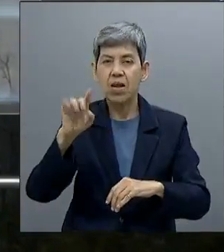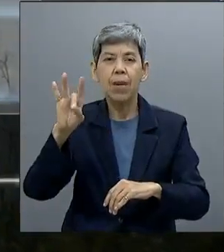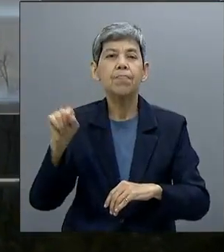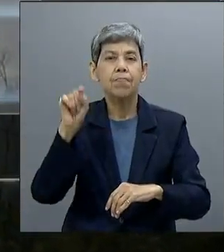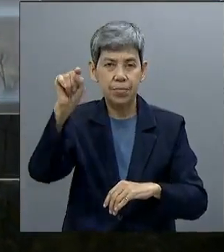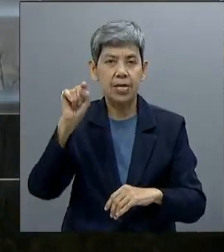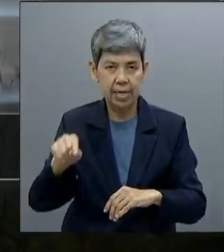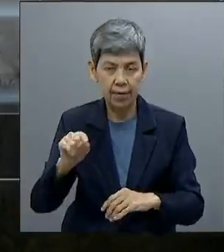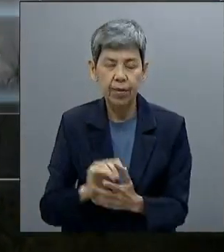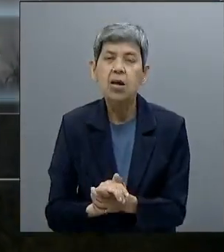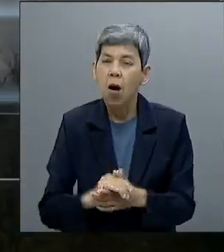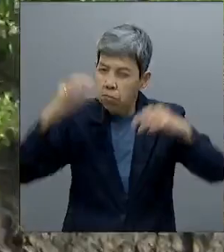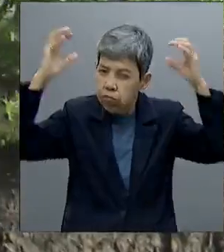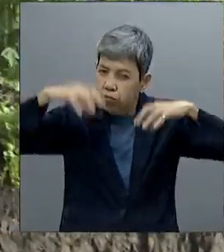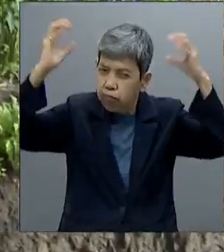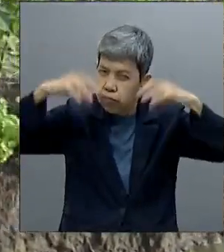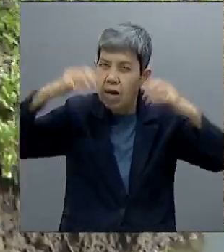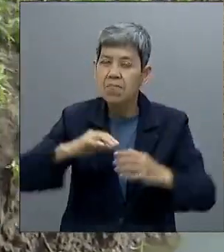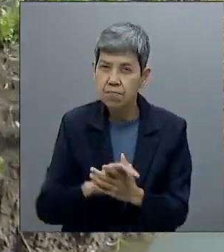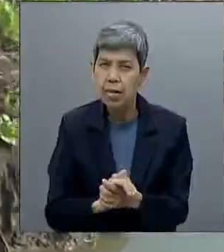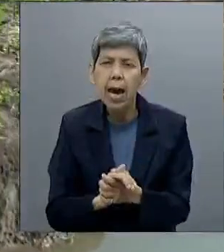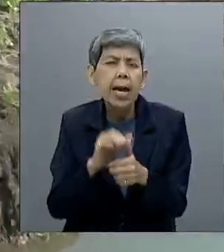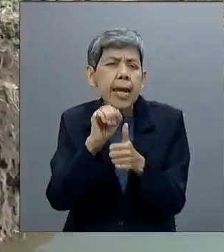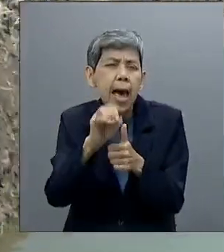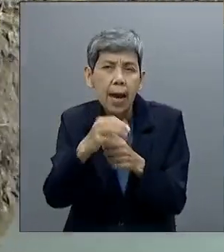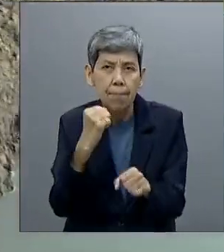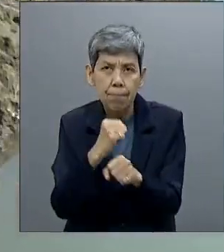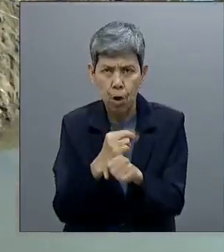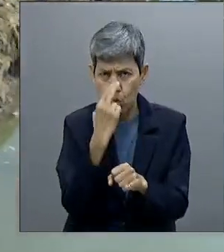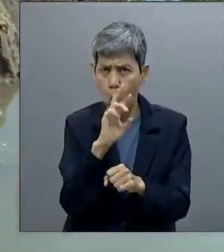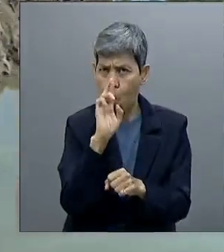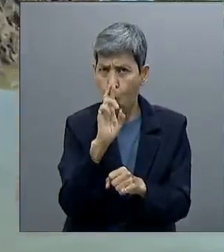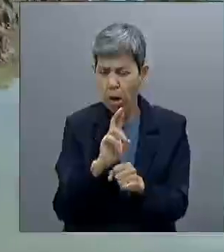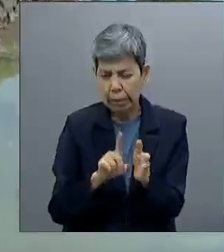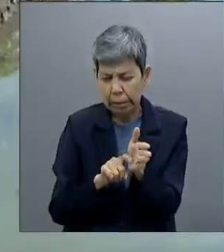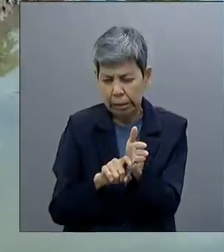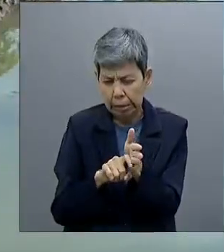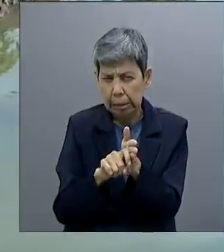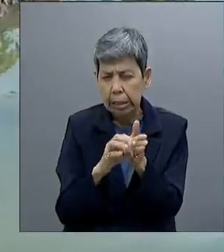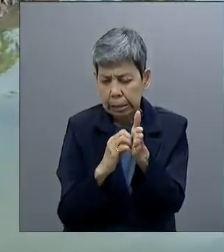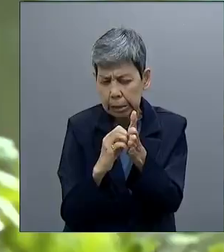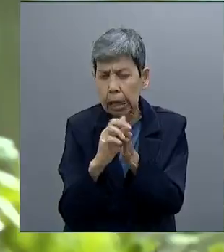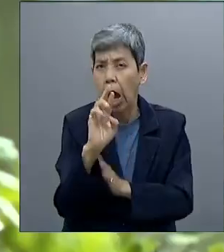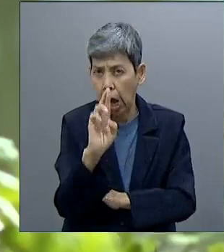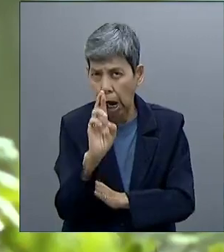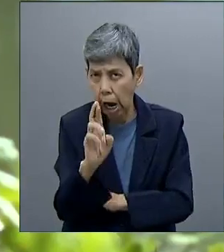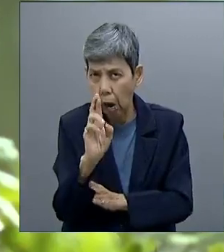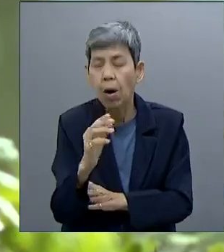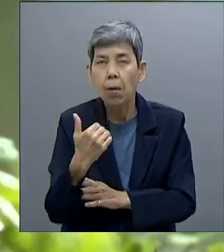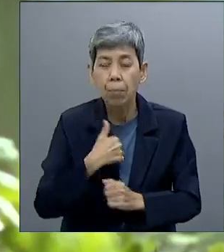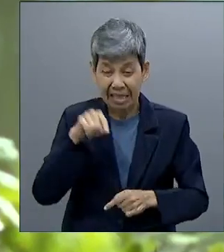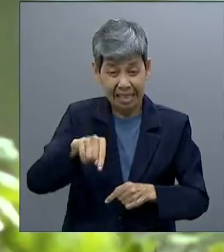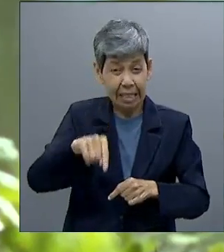ของพื้นที่และจะมีฝนตกหนักบางแห่งขอให้เกษตรกรระวังและป้องกันการระบาดของโรคพืชที่เกิดจากเชื้อรารวมไปถึงพื้นที่